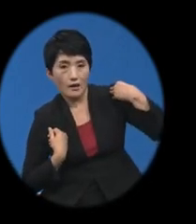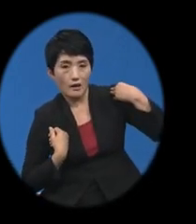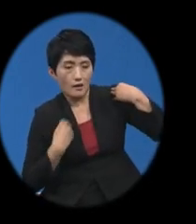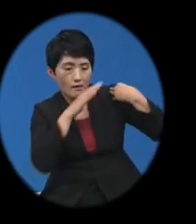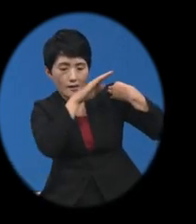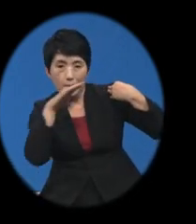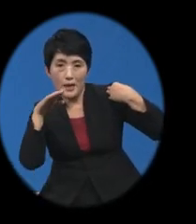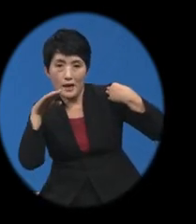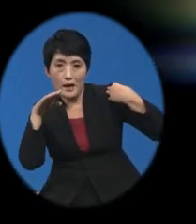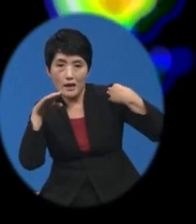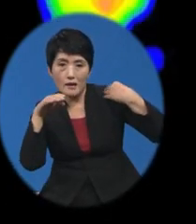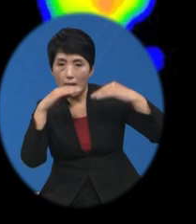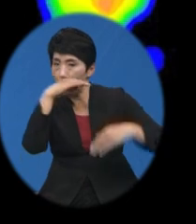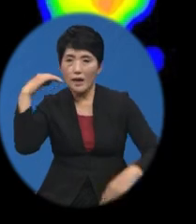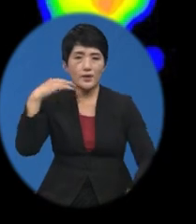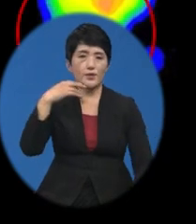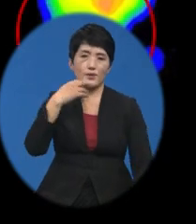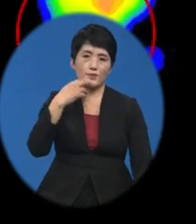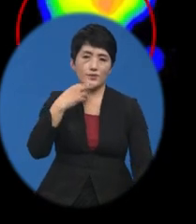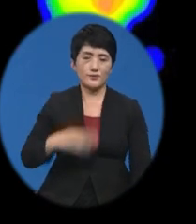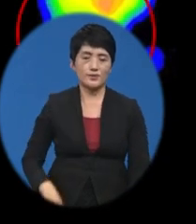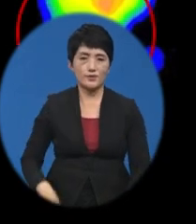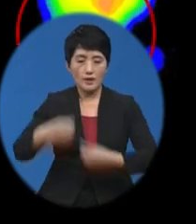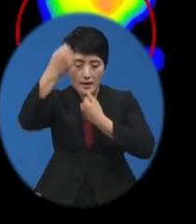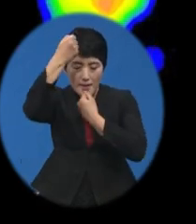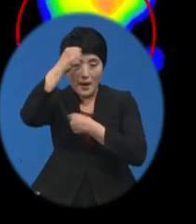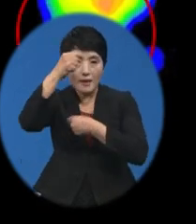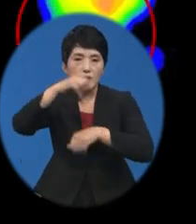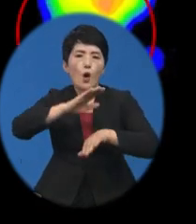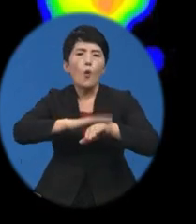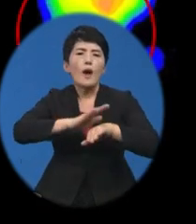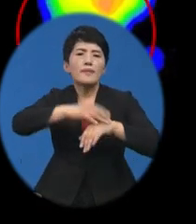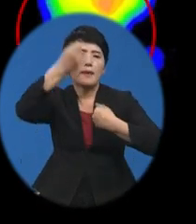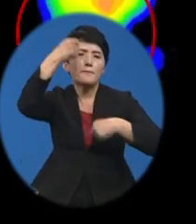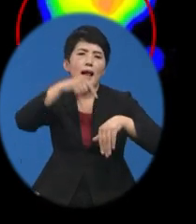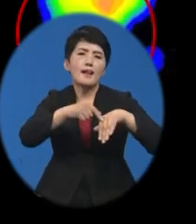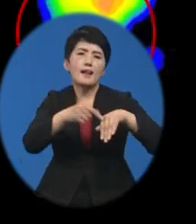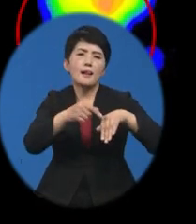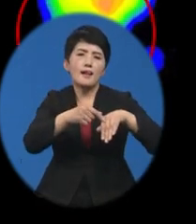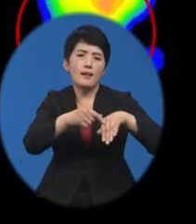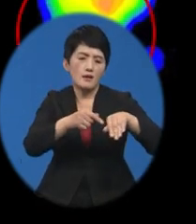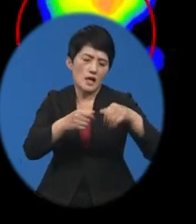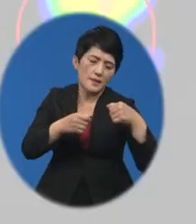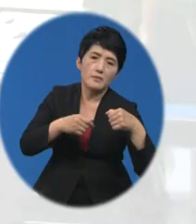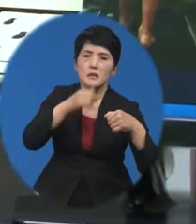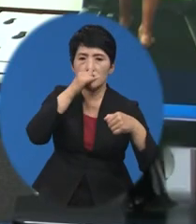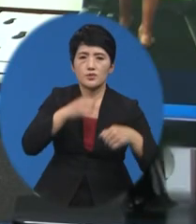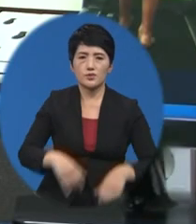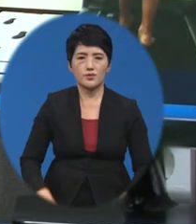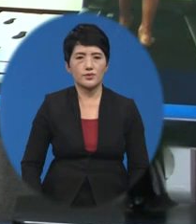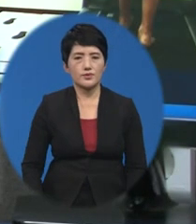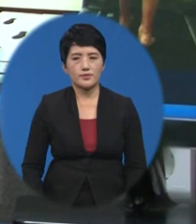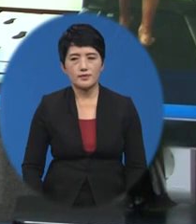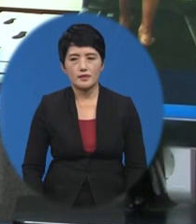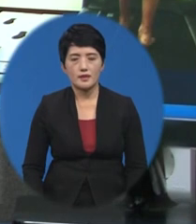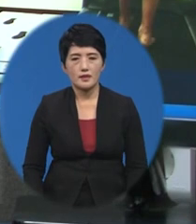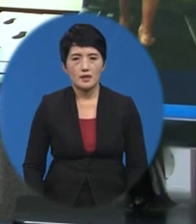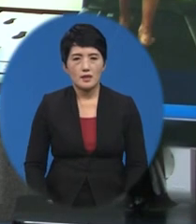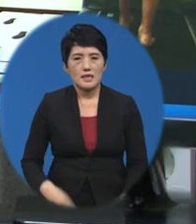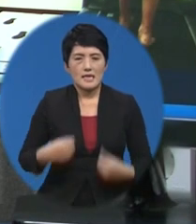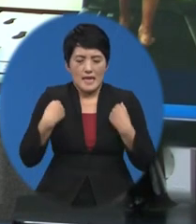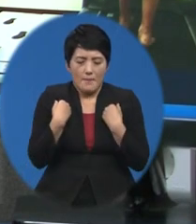오른쪽의 어깨가 더 올라가고 반대로 힘은 왼발에 실려 몸의 균형이 깨졌습니다. 무거운 가방을 메게